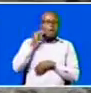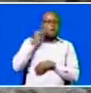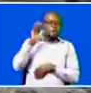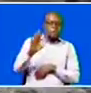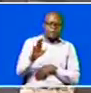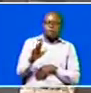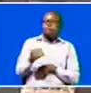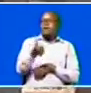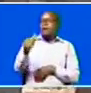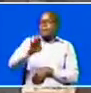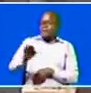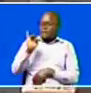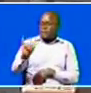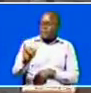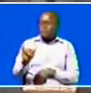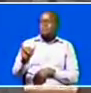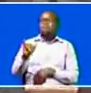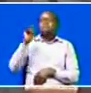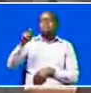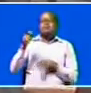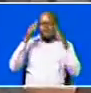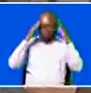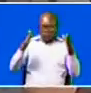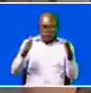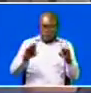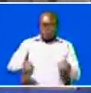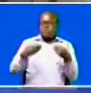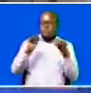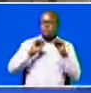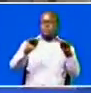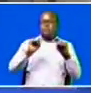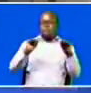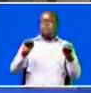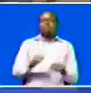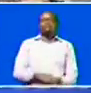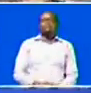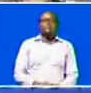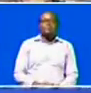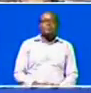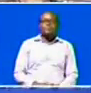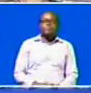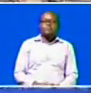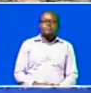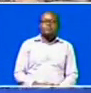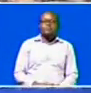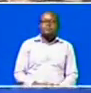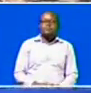ni maeneo machache tu ndio yanapaswa kuzingatiwa kwa kupewa shule za mabweni.